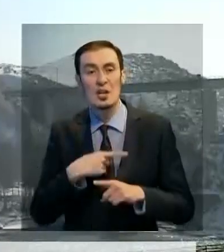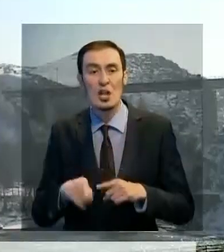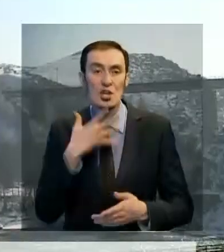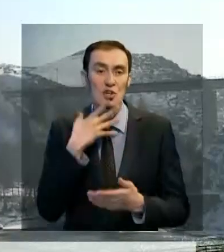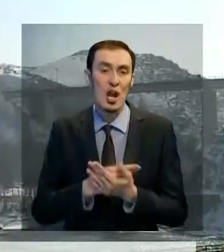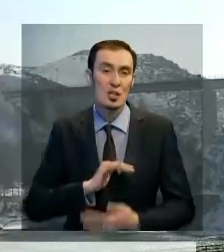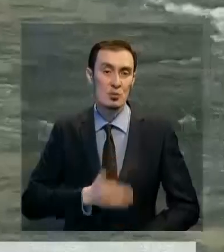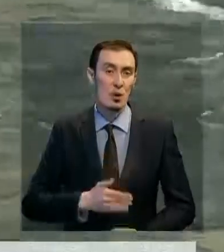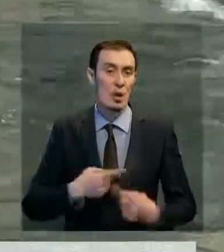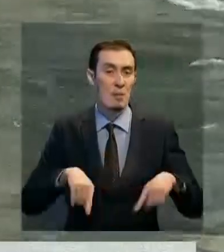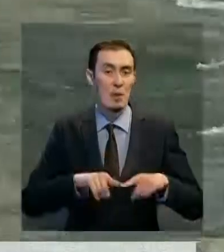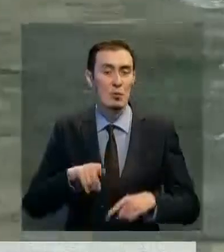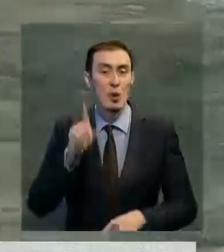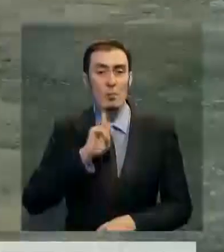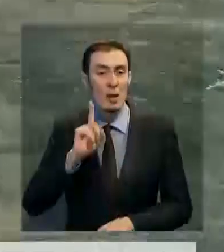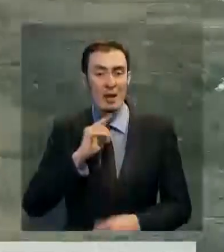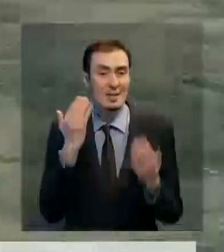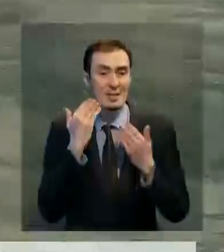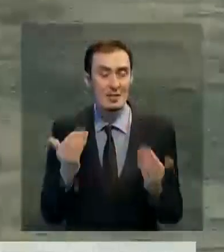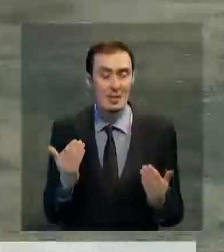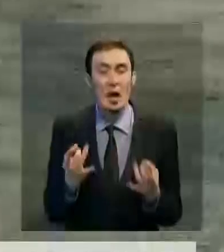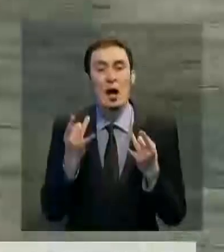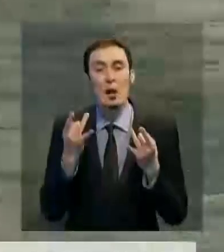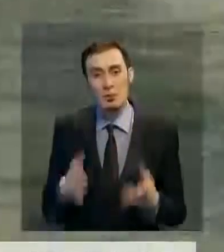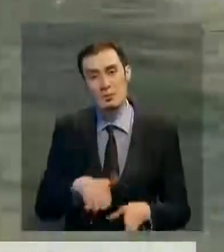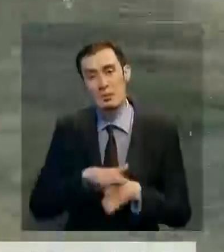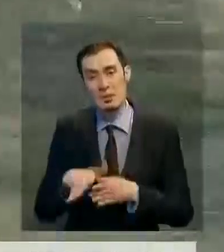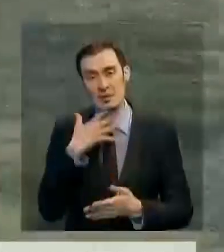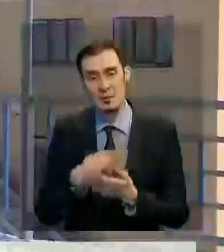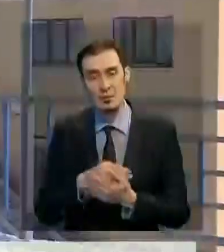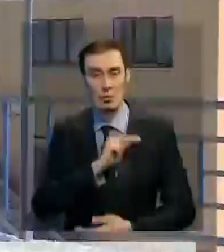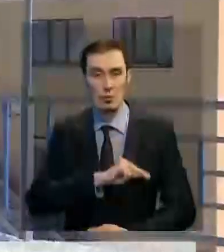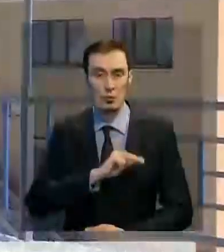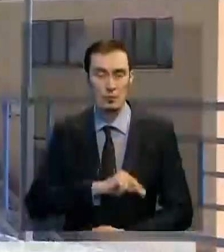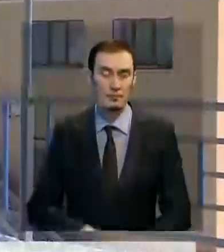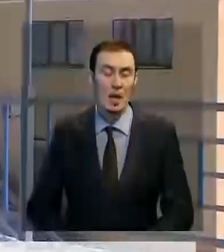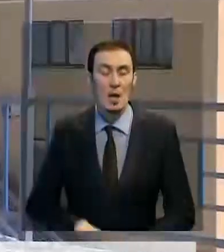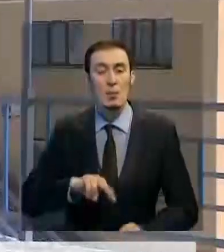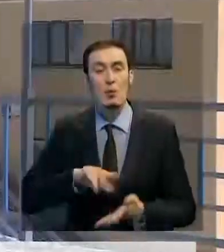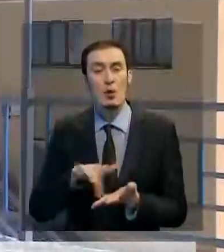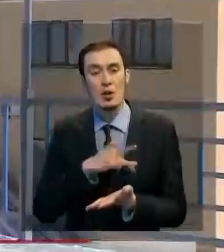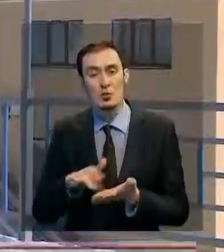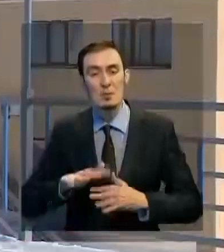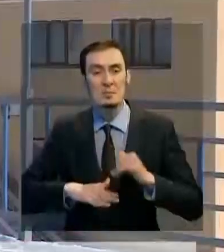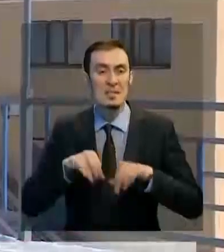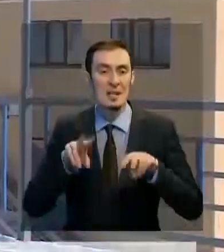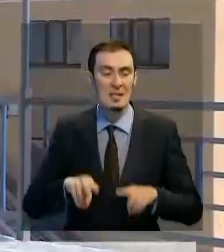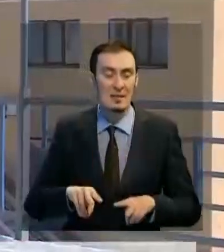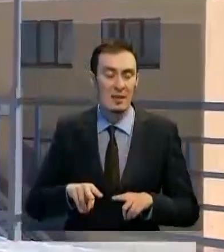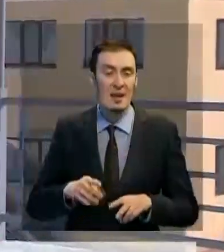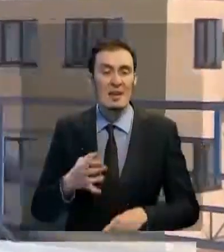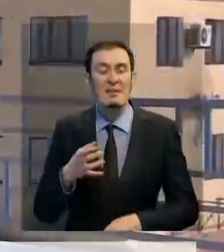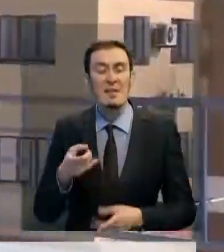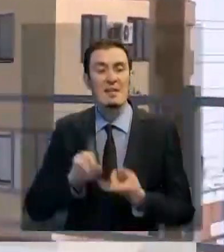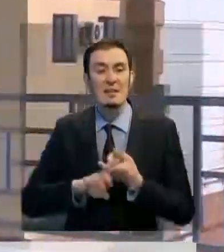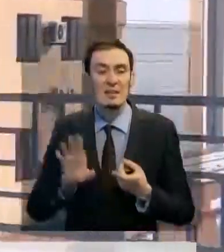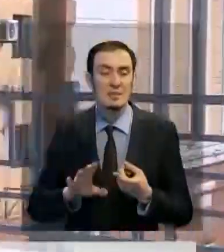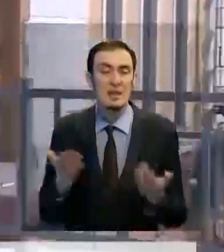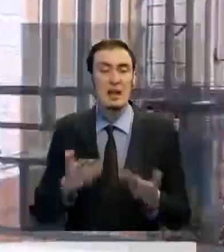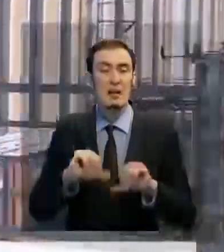компанию? Энергетики не догадываются, а просто выполняют свою работу. По расчетам энергетиков, вне зависимости от